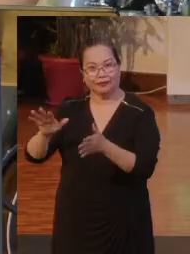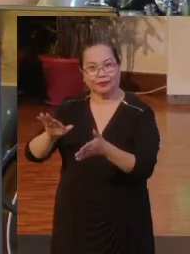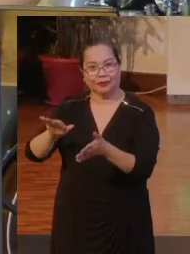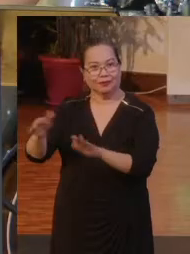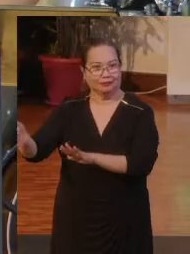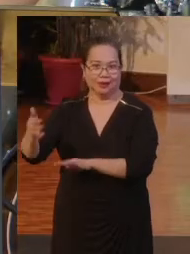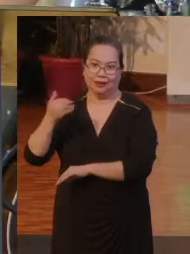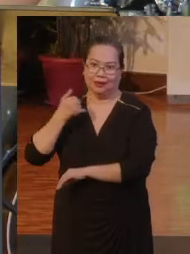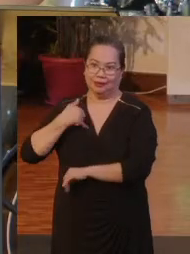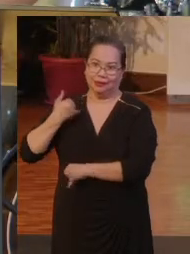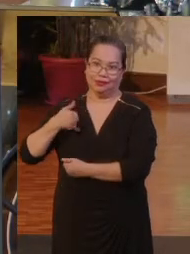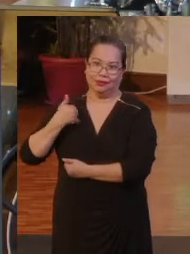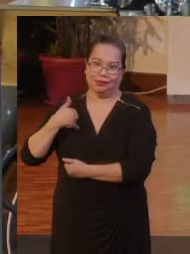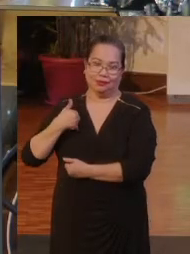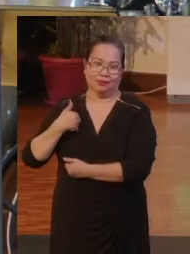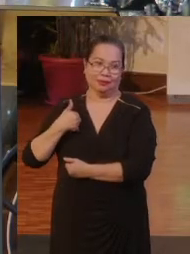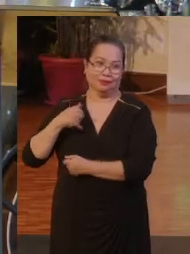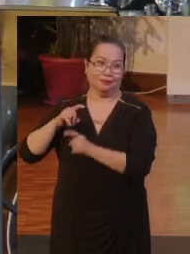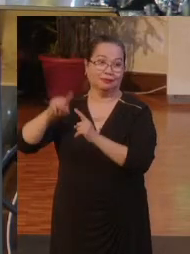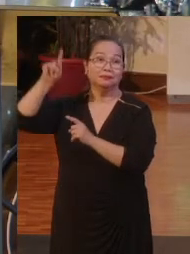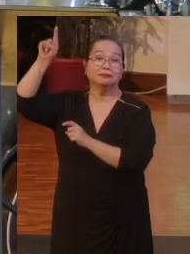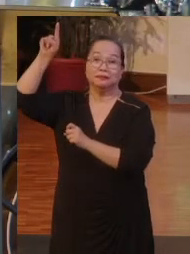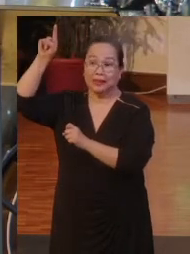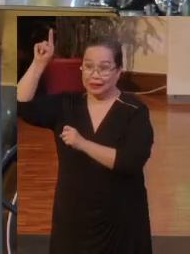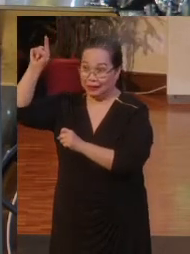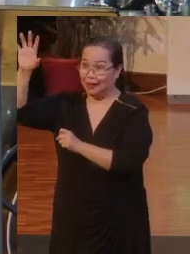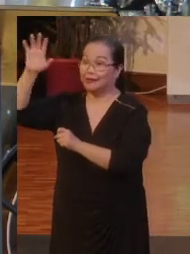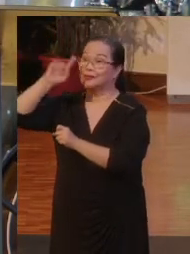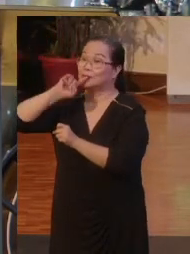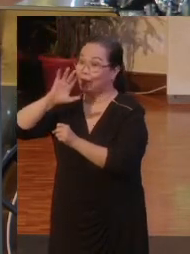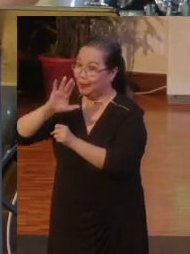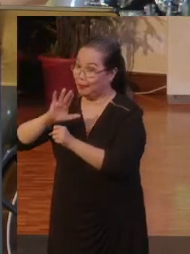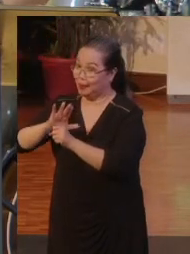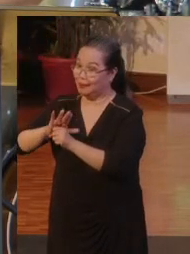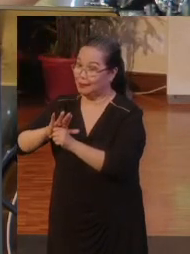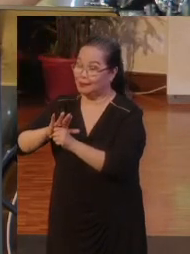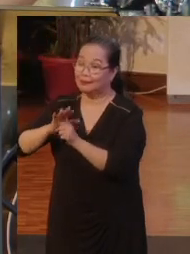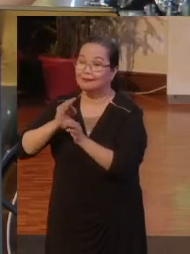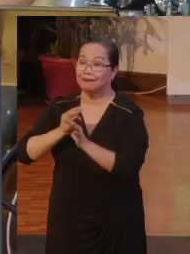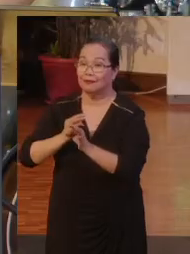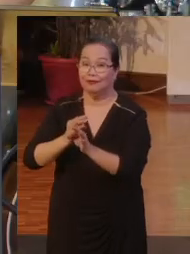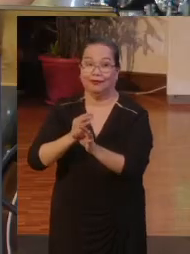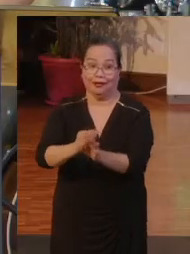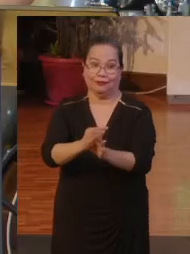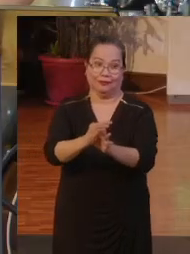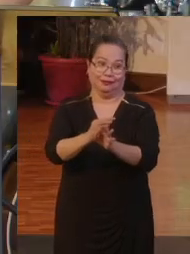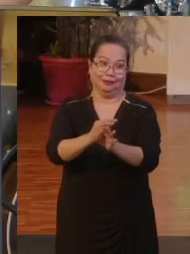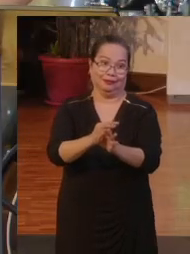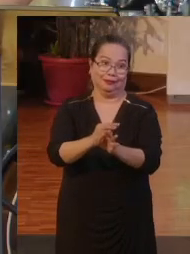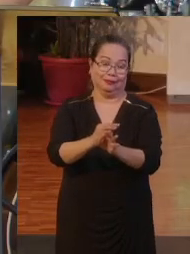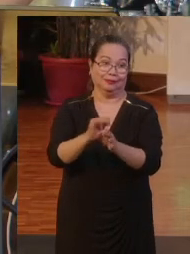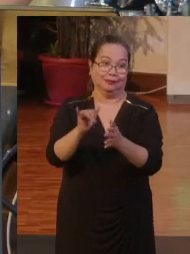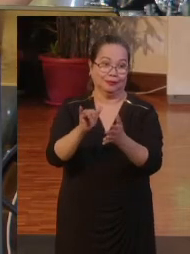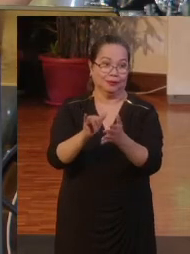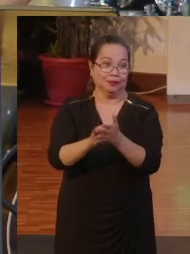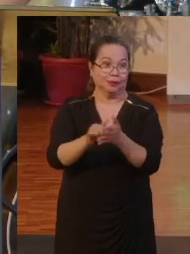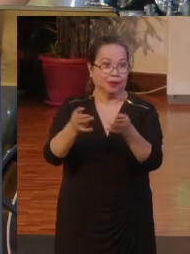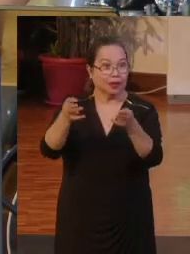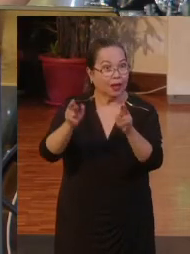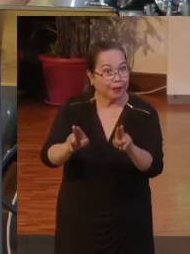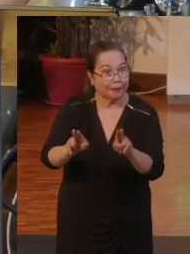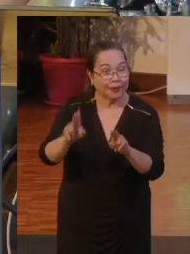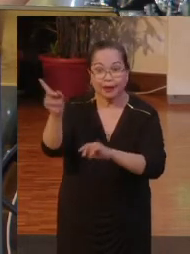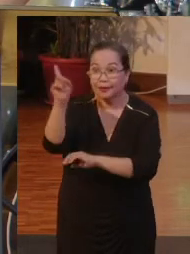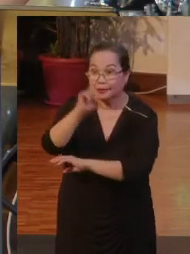Ngunit tapat ang pangako niya, tapat sa pangako niya ang Diyos, na darating at ang